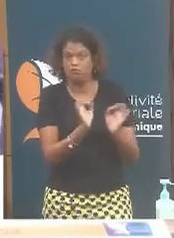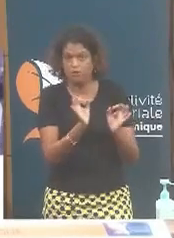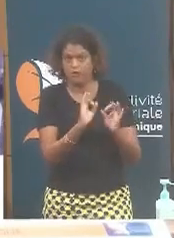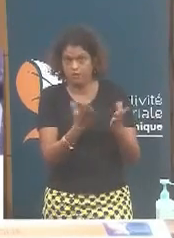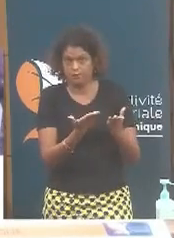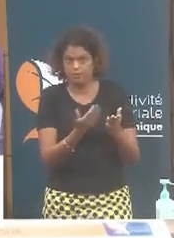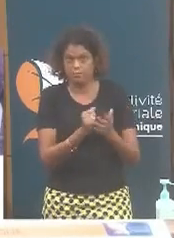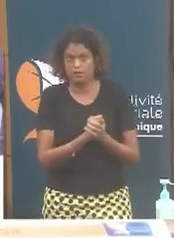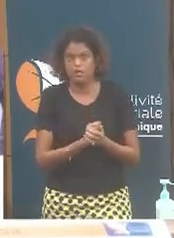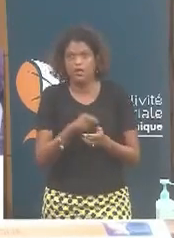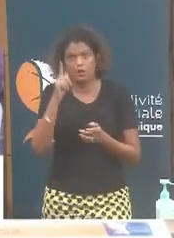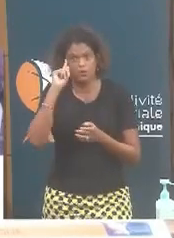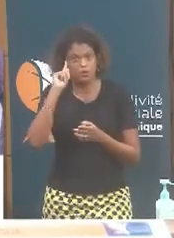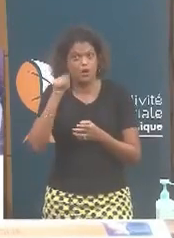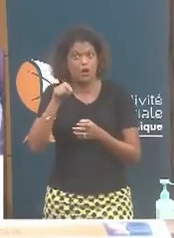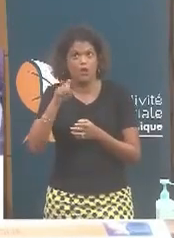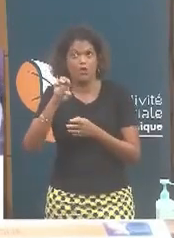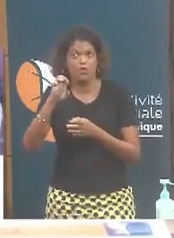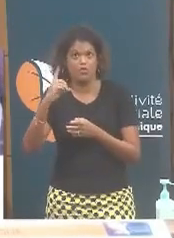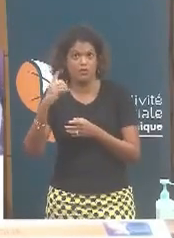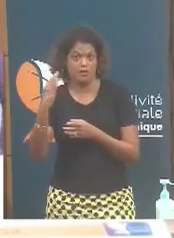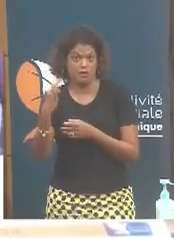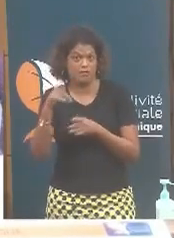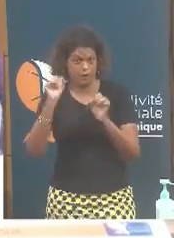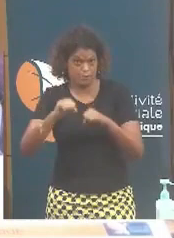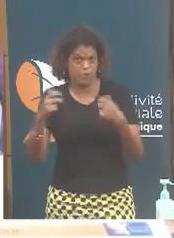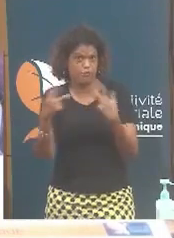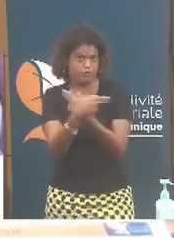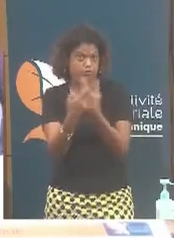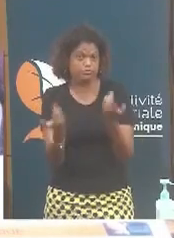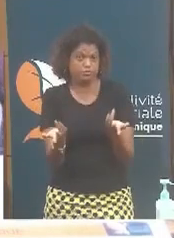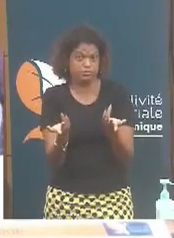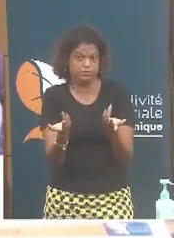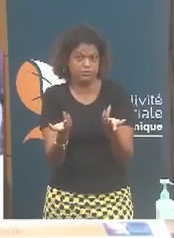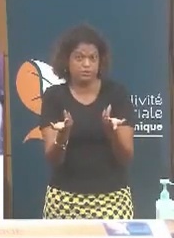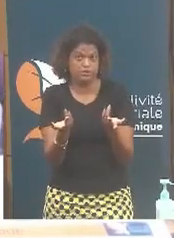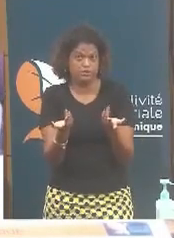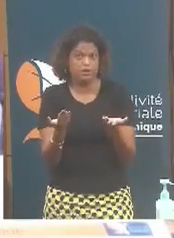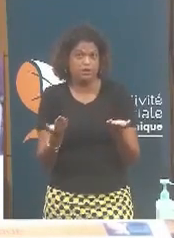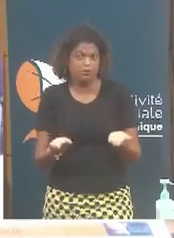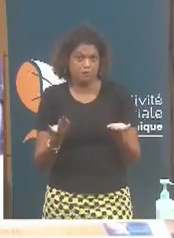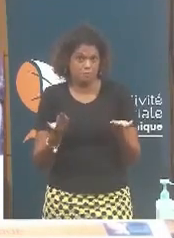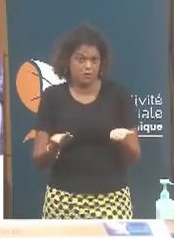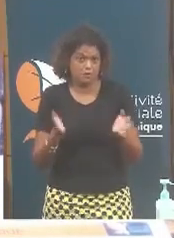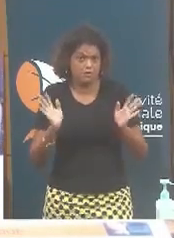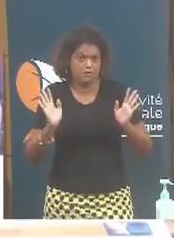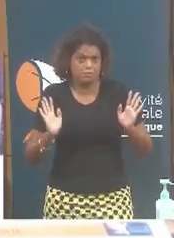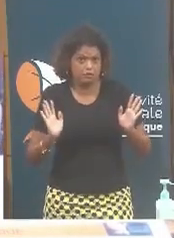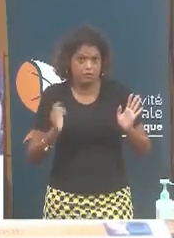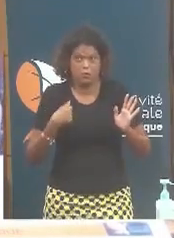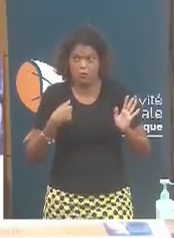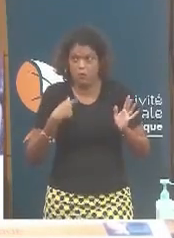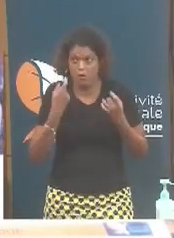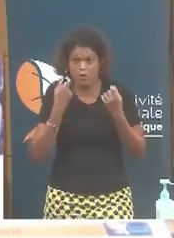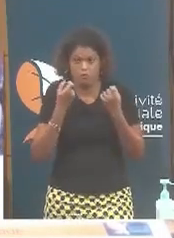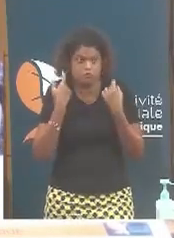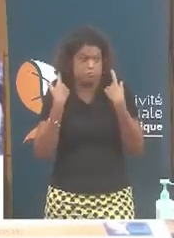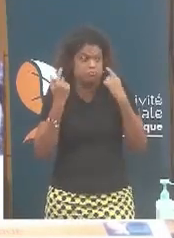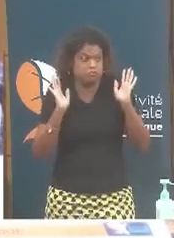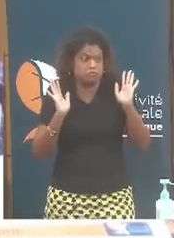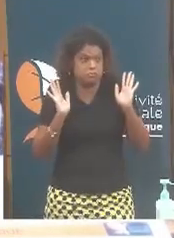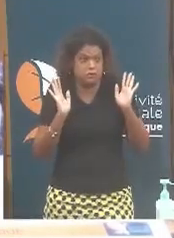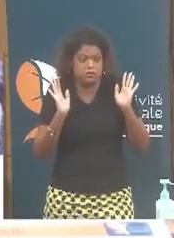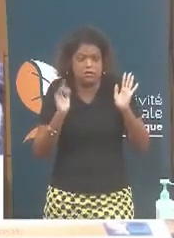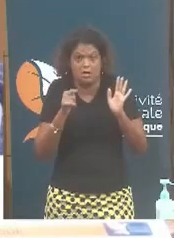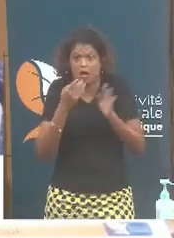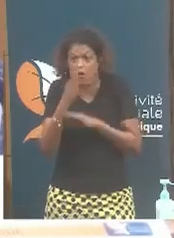rétablissait parce que sinon EDF a un pouvoir, celui de couper. Maintenant, je ne suis pas au courant, puisqu'on s'adressait à moi,